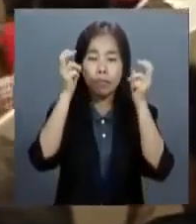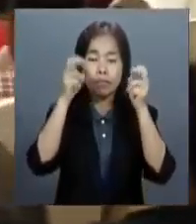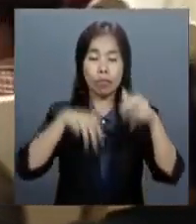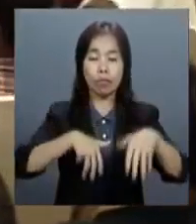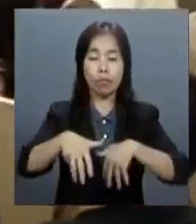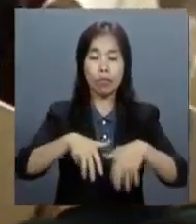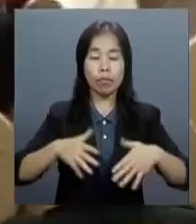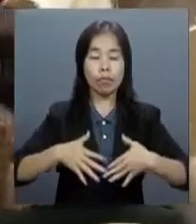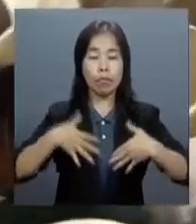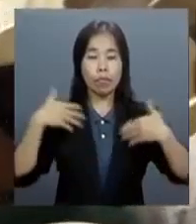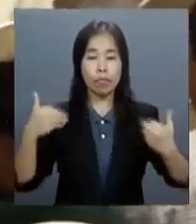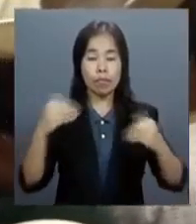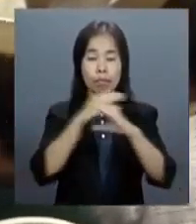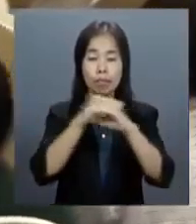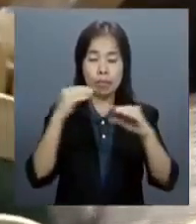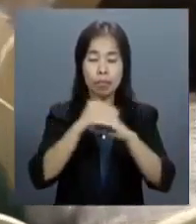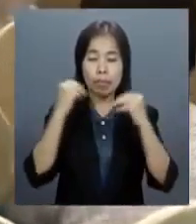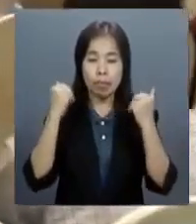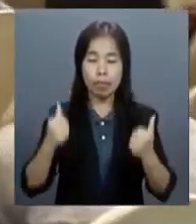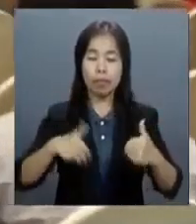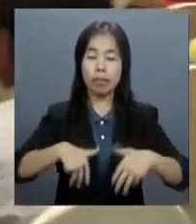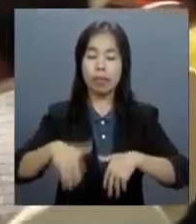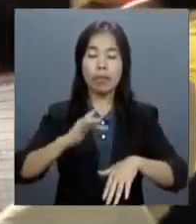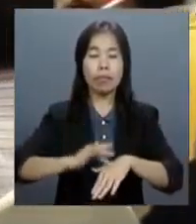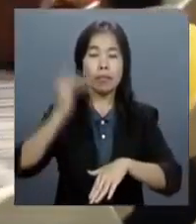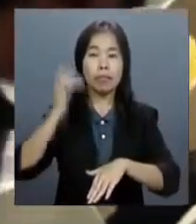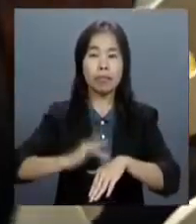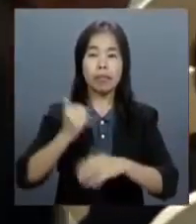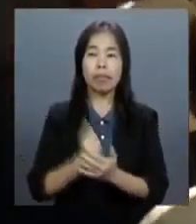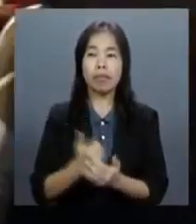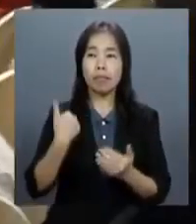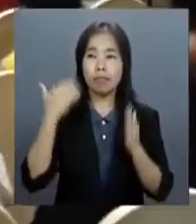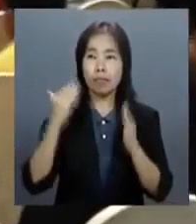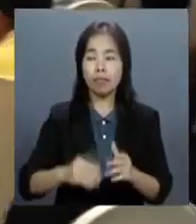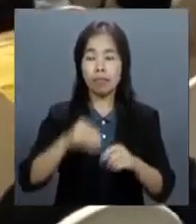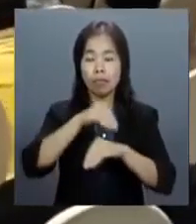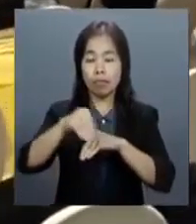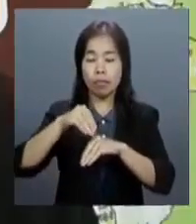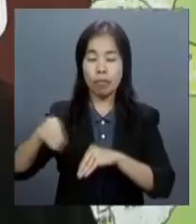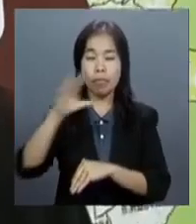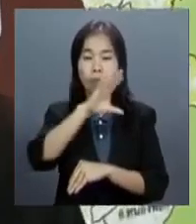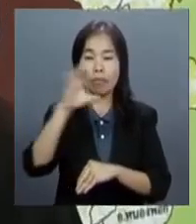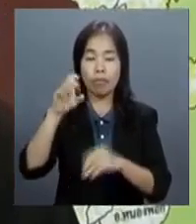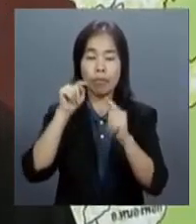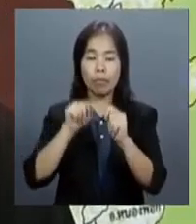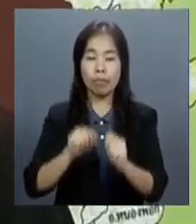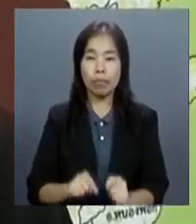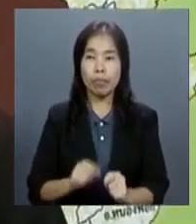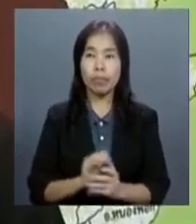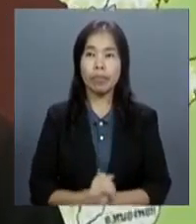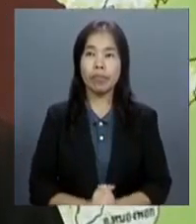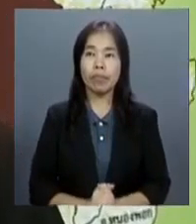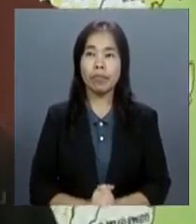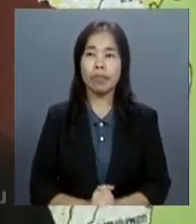นสุขเรียนรู้ติดดินกินได้ที่มีเครือข่ายจำนวน500ตำบลทั่วประเทศเข้าร่วม มันก็